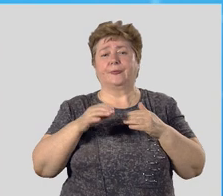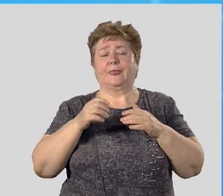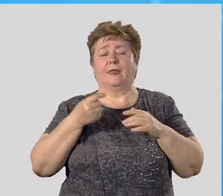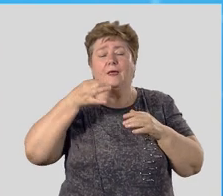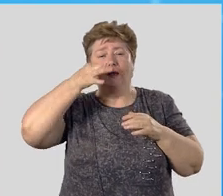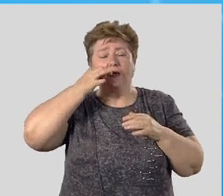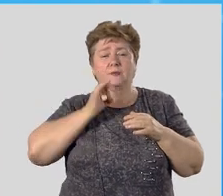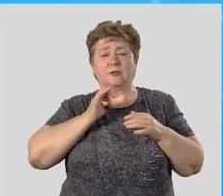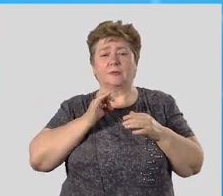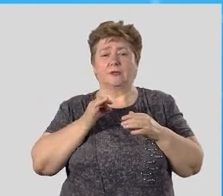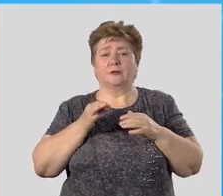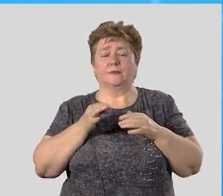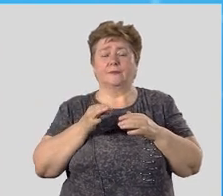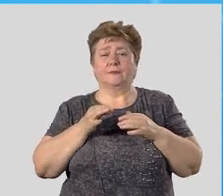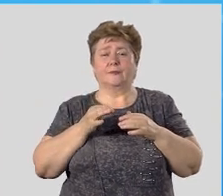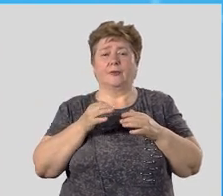Эксперимент.